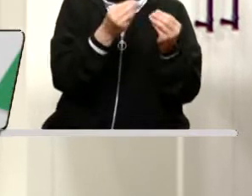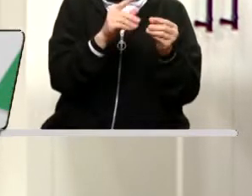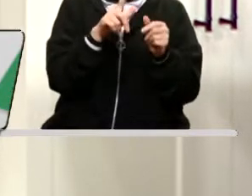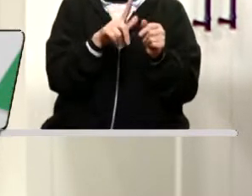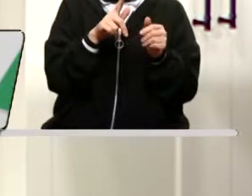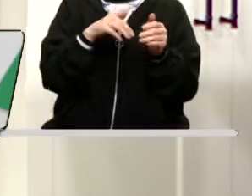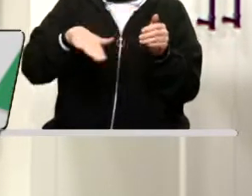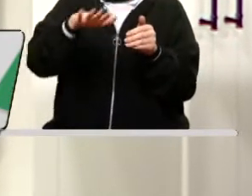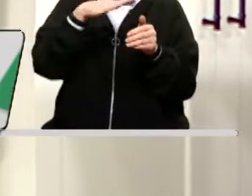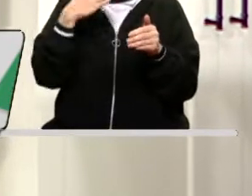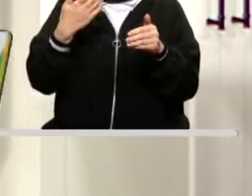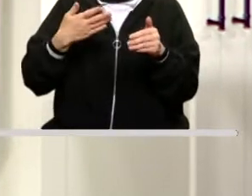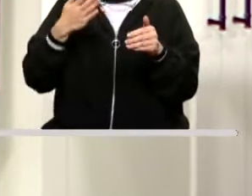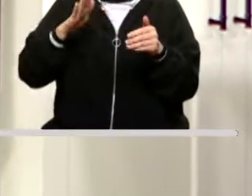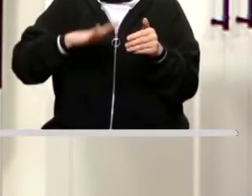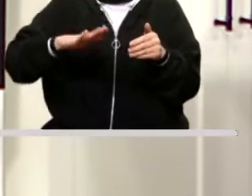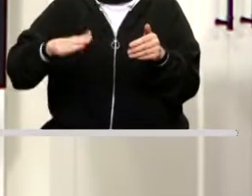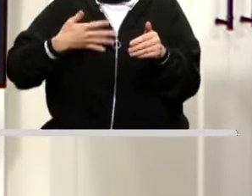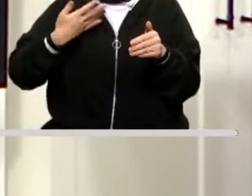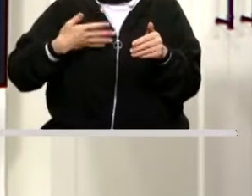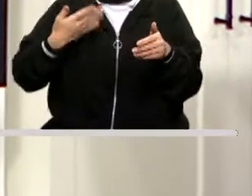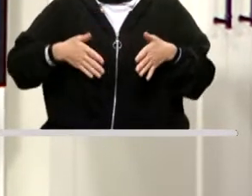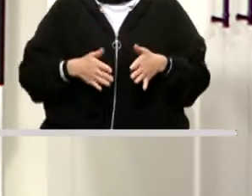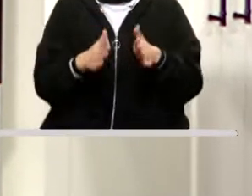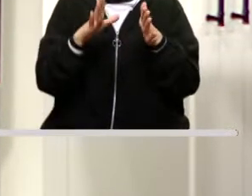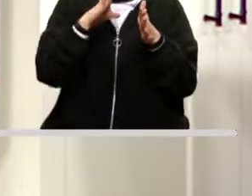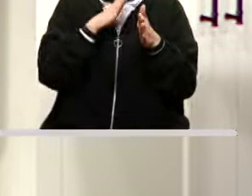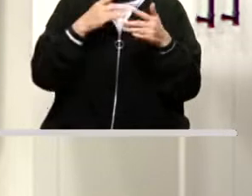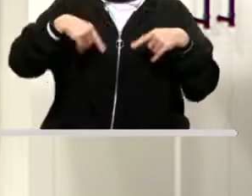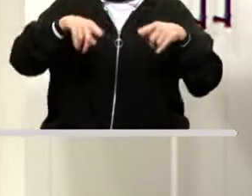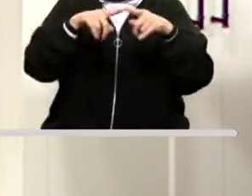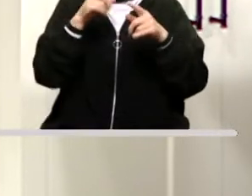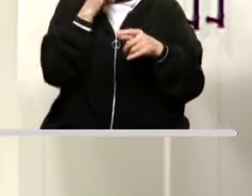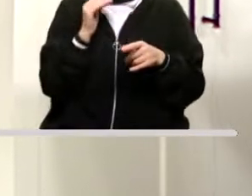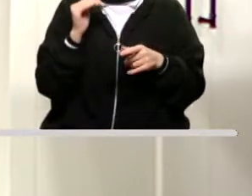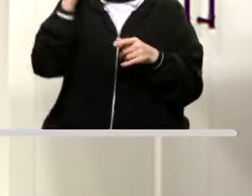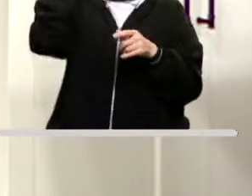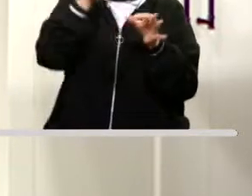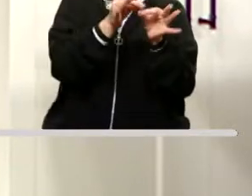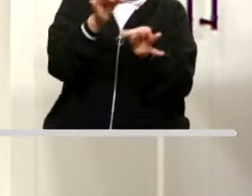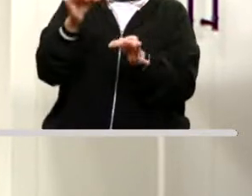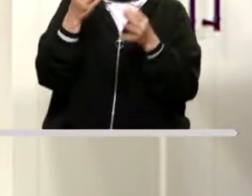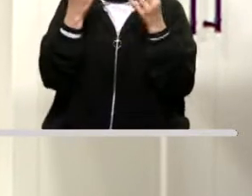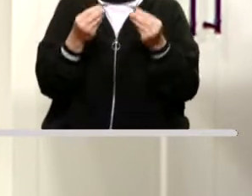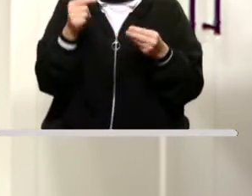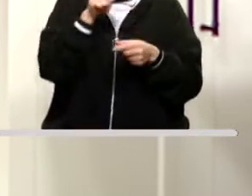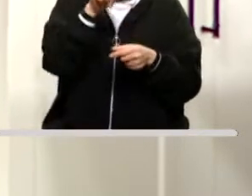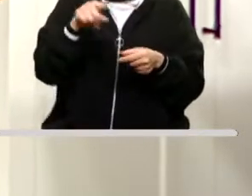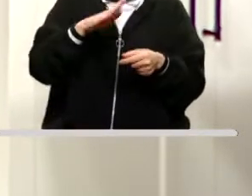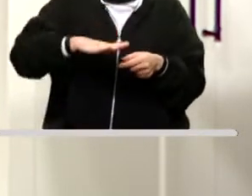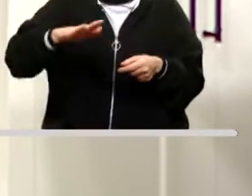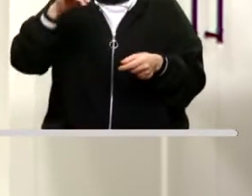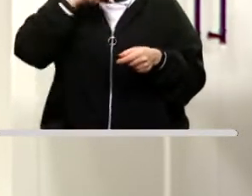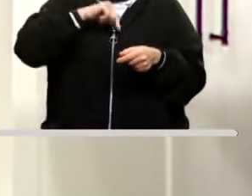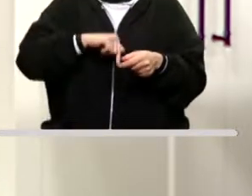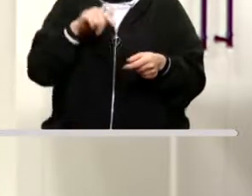çocuk içerisinde böyle bir merak ve öğrenme duygusuyla doğuyor. Bizler de yetişkinler olarak onların içlerindeki aslında bu motivasyonu